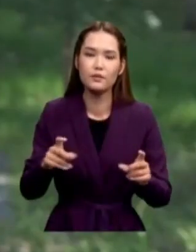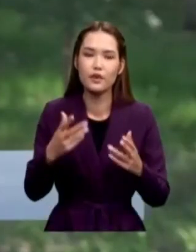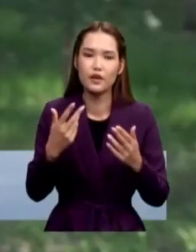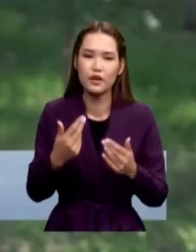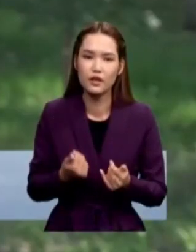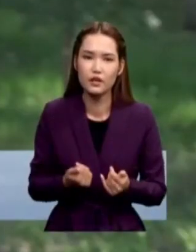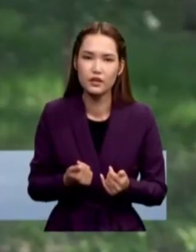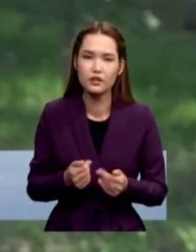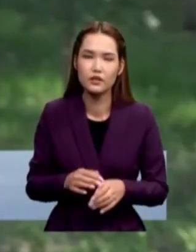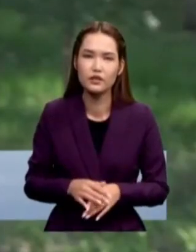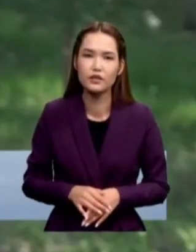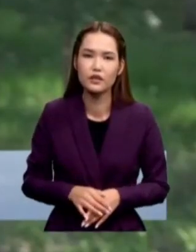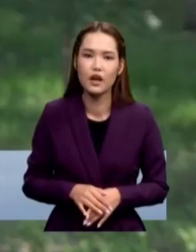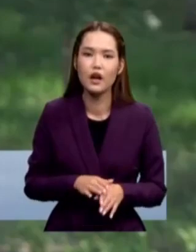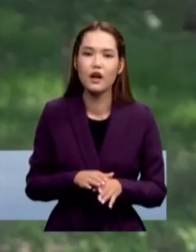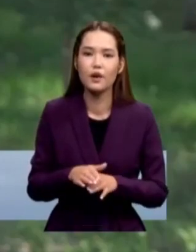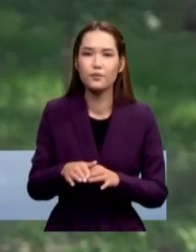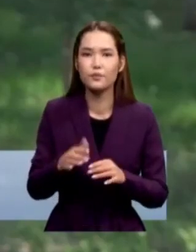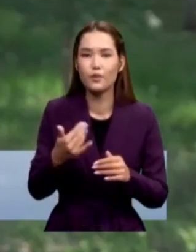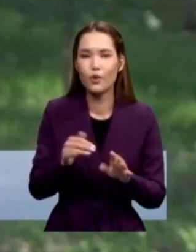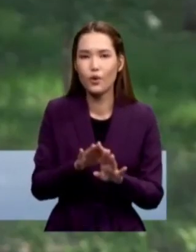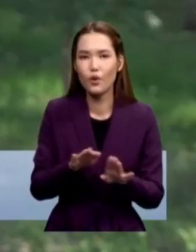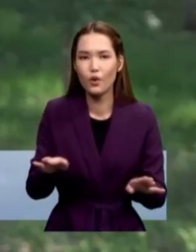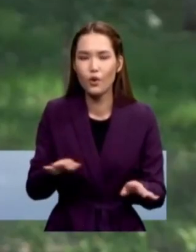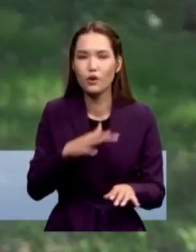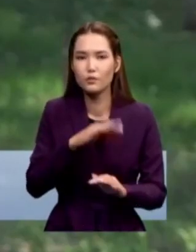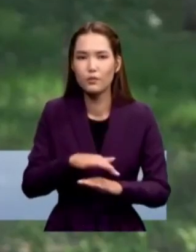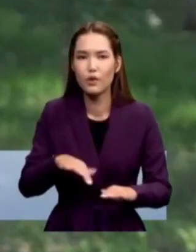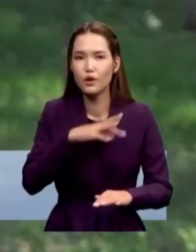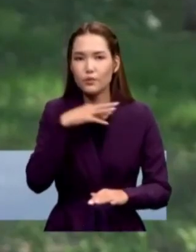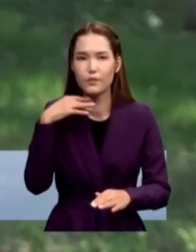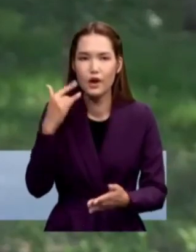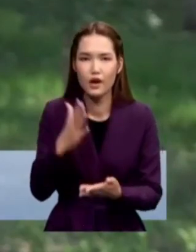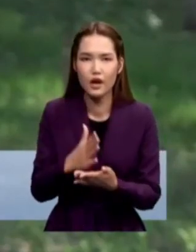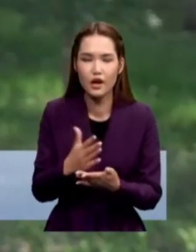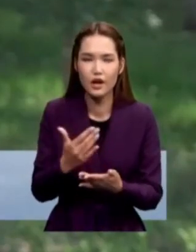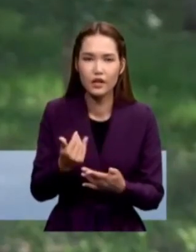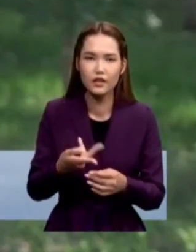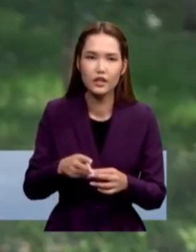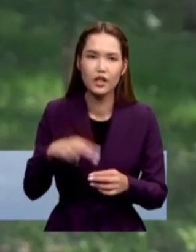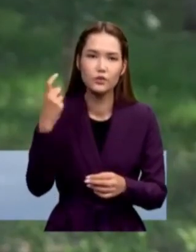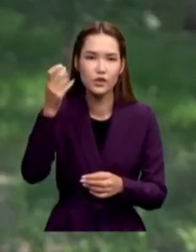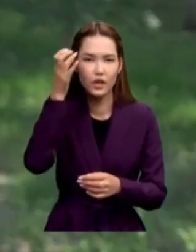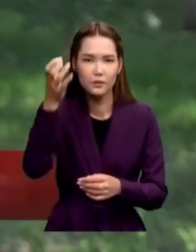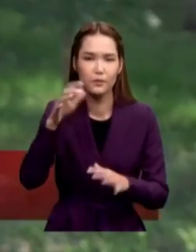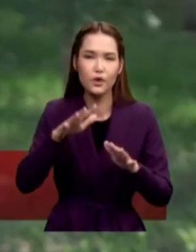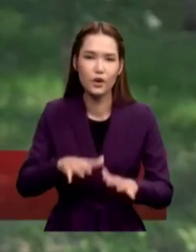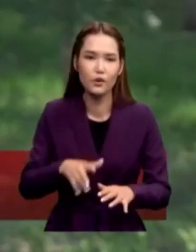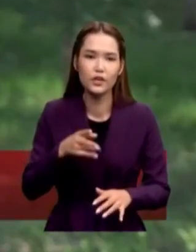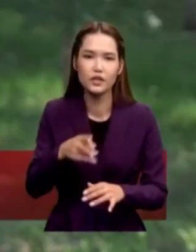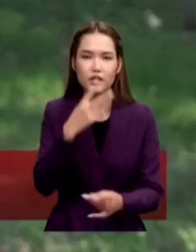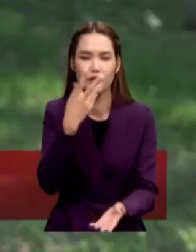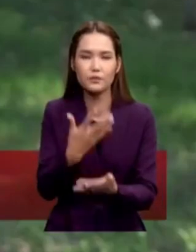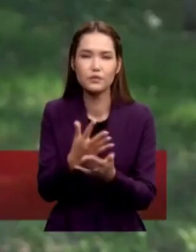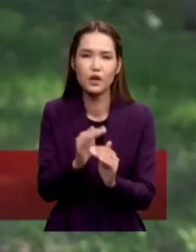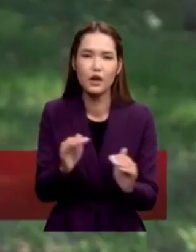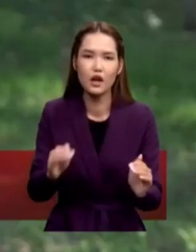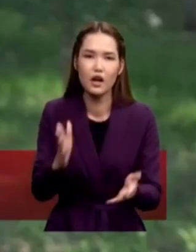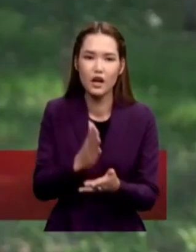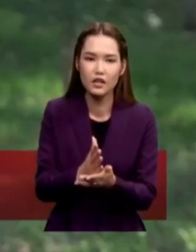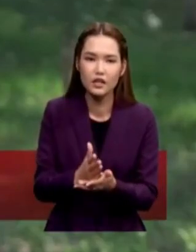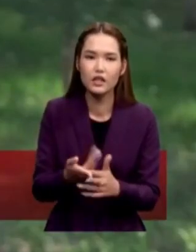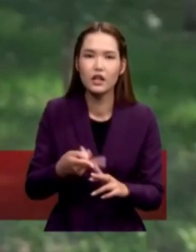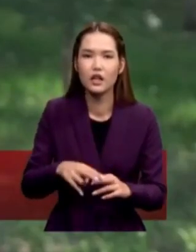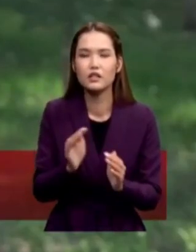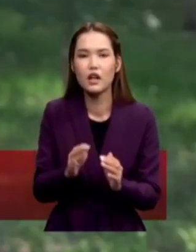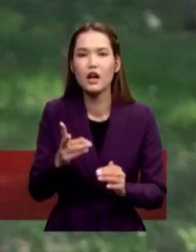сегодня она переполнена. Абай мектебінде бала саны өте көп. 1200 оқушы шақталған білім ордасында 2000-ға жуық бала бар. Бұл мәселе